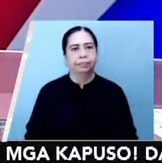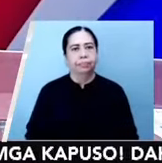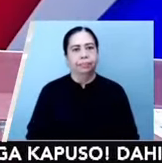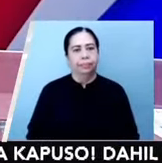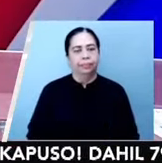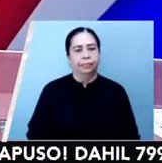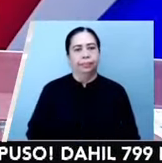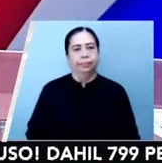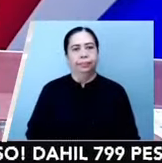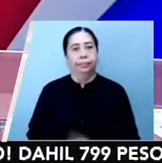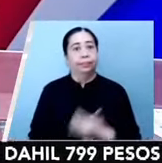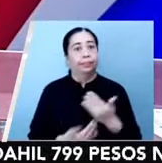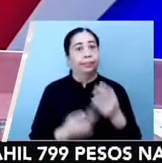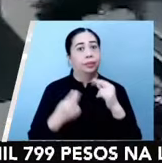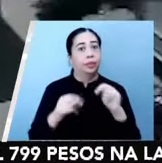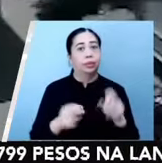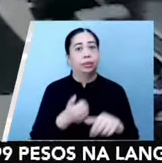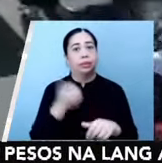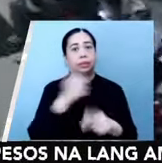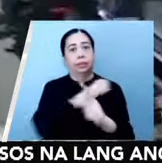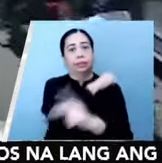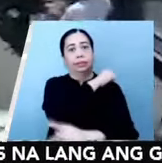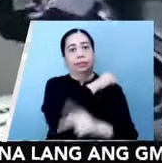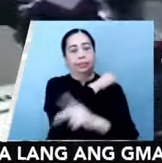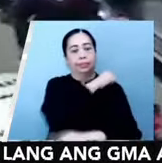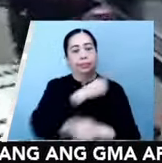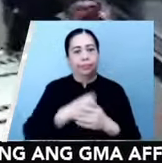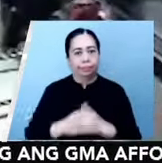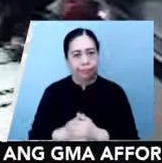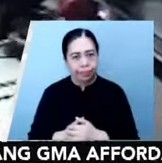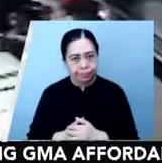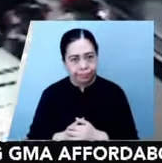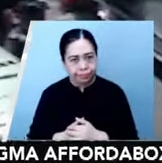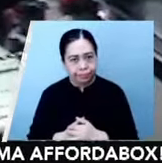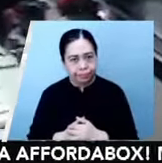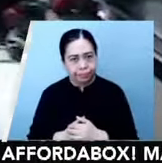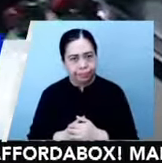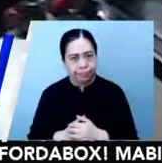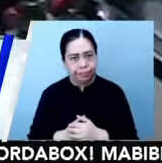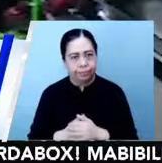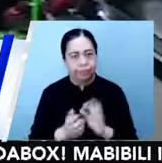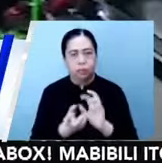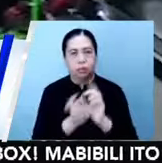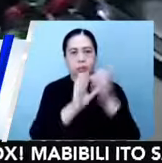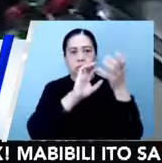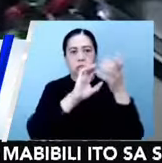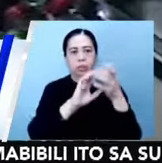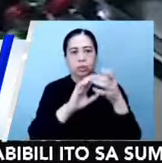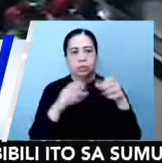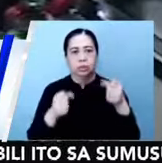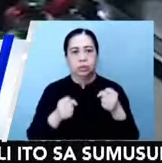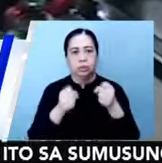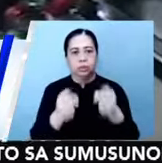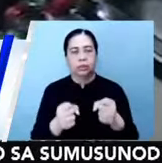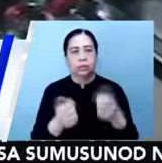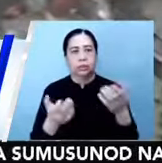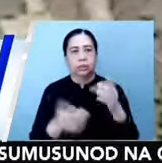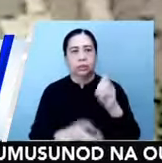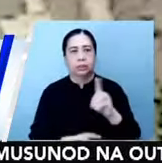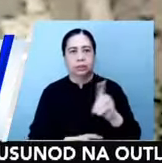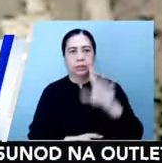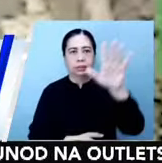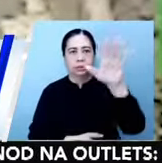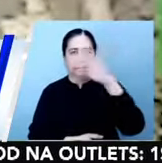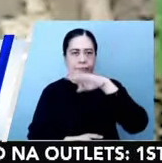Balita naman sa ilang probinsya, nahulikam ang karambolan ng tatlong motorsiklo sa isang kalsada sa Dasmariñas, Cavite. Sa kuha ng